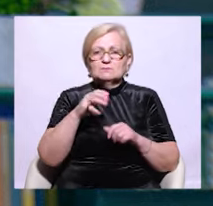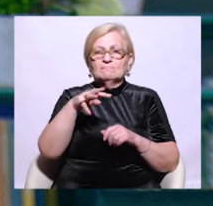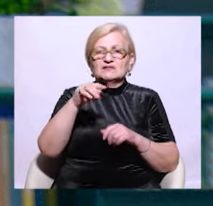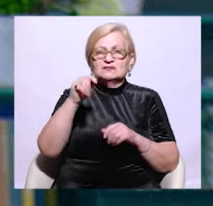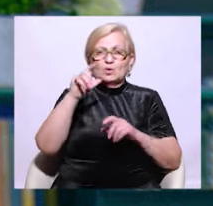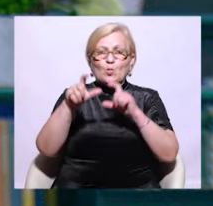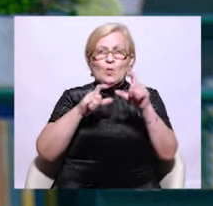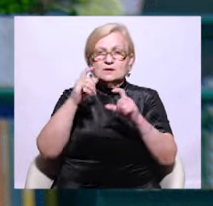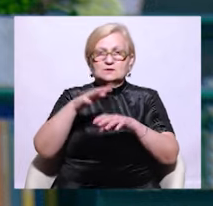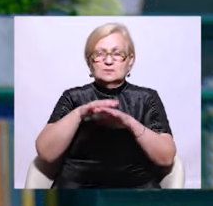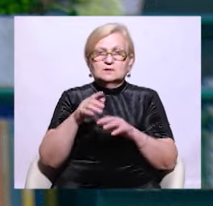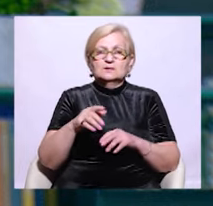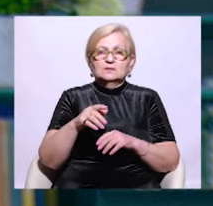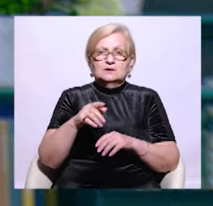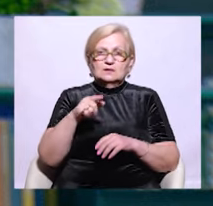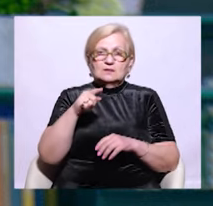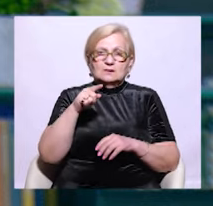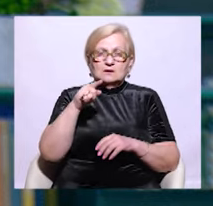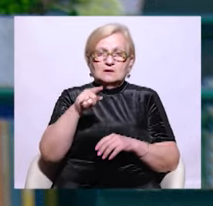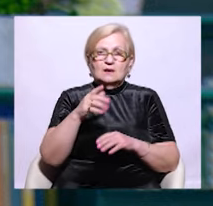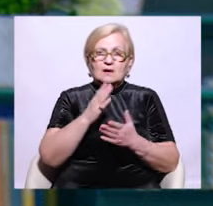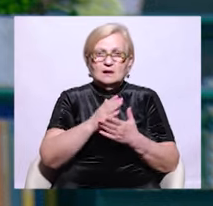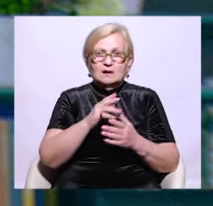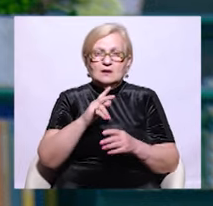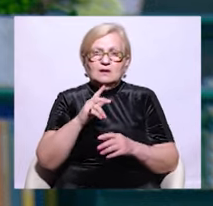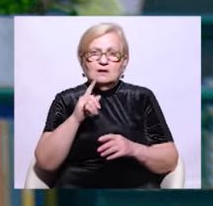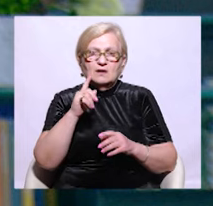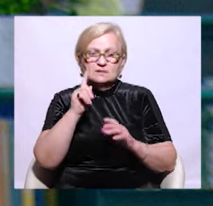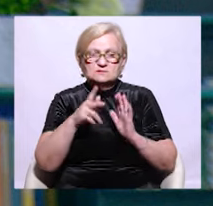გვახსოვს 1812 წლის აჯანყება,